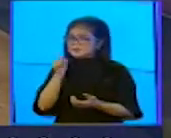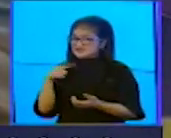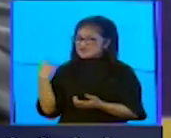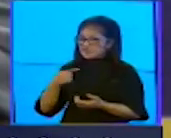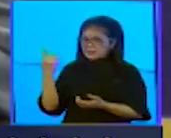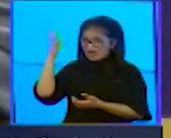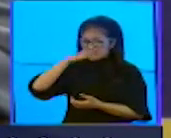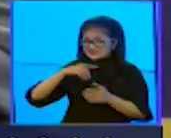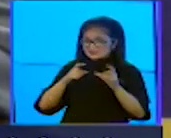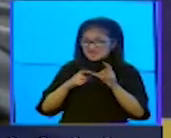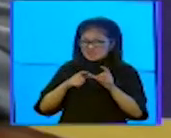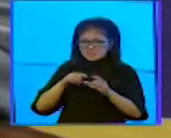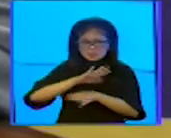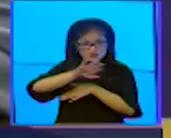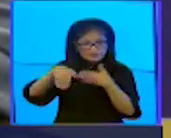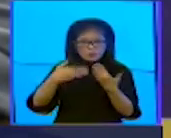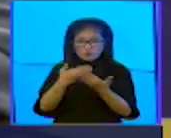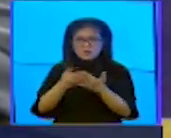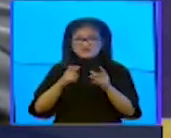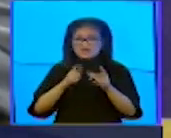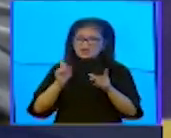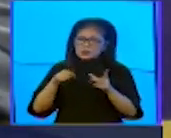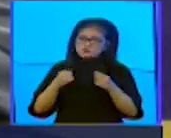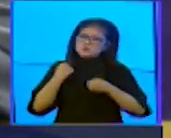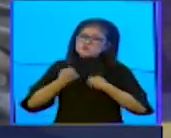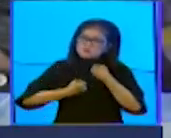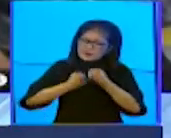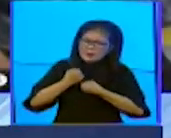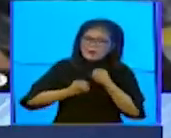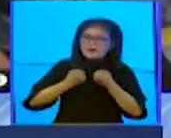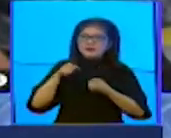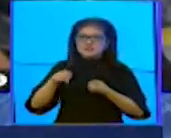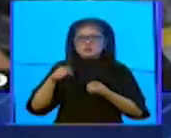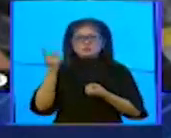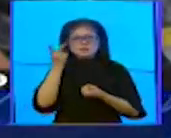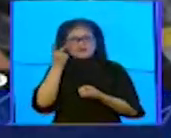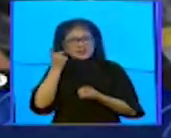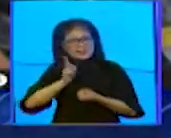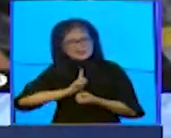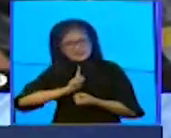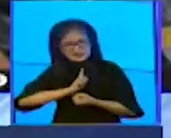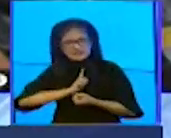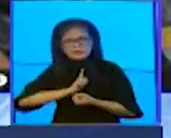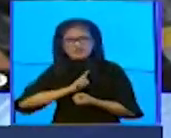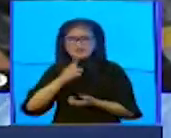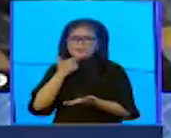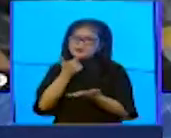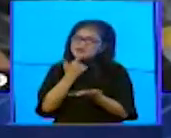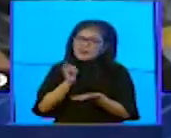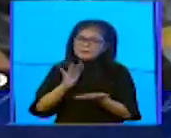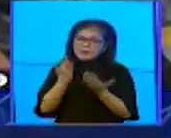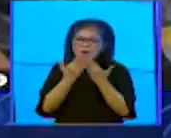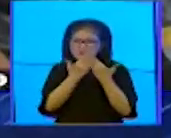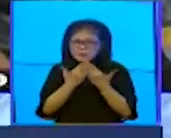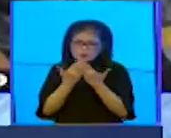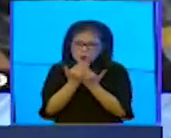semua santri tetap harus berikhtiar secara baik, menjaga diri dengan baik, dan yang penting lagi kita berdoa kepada Allah Subhanahu wa